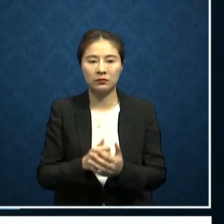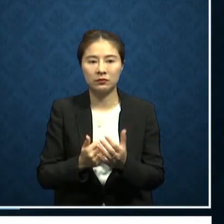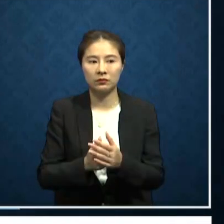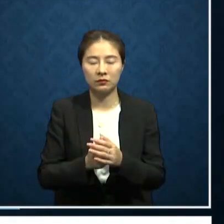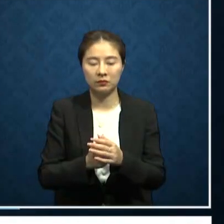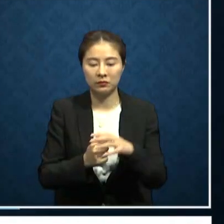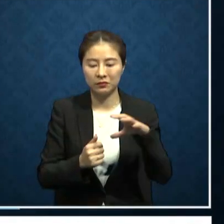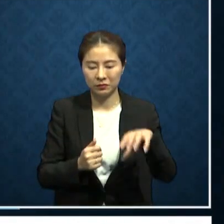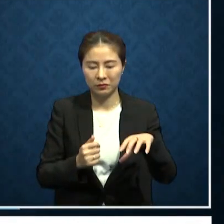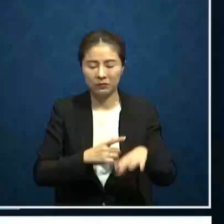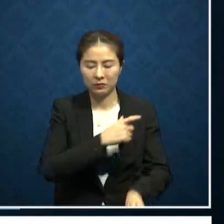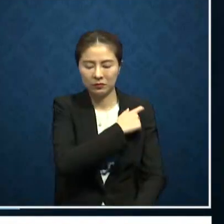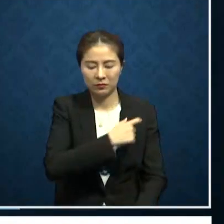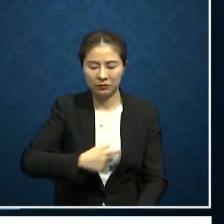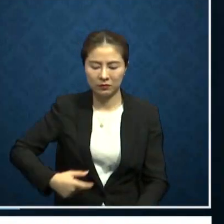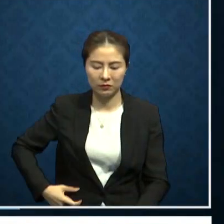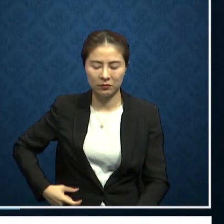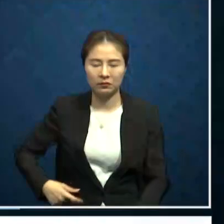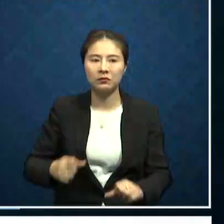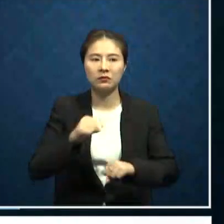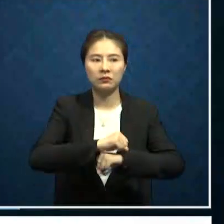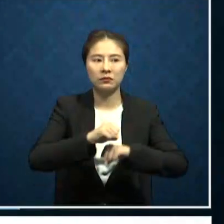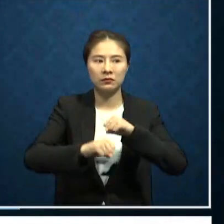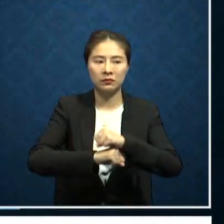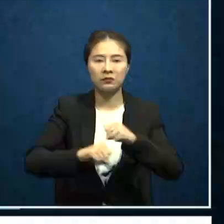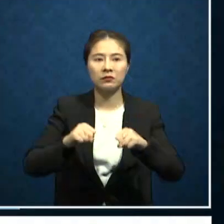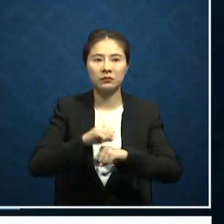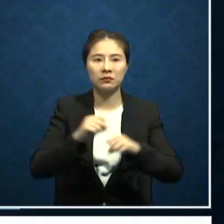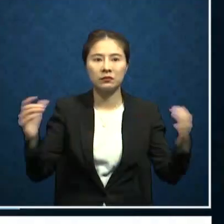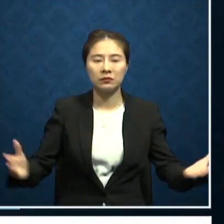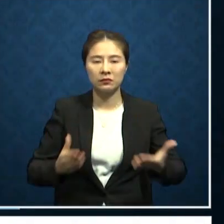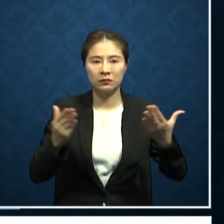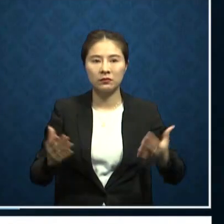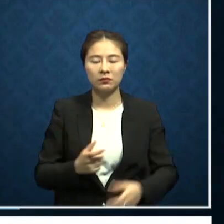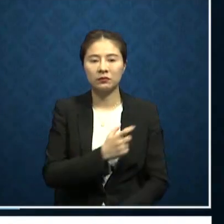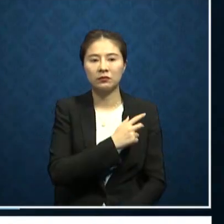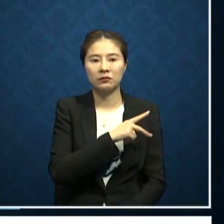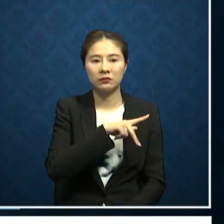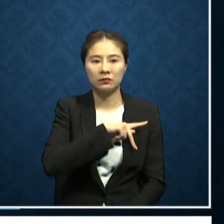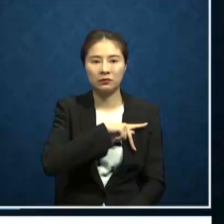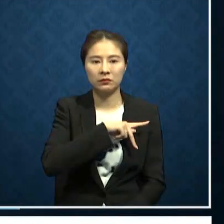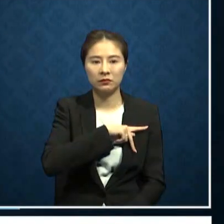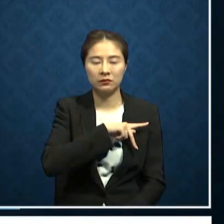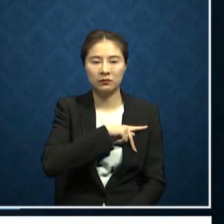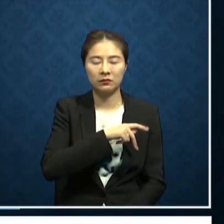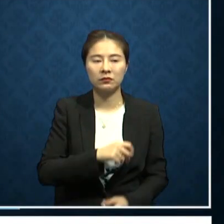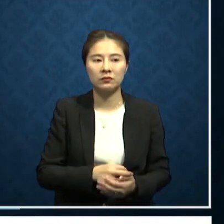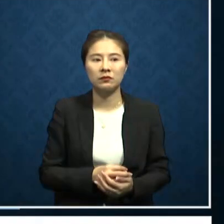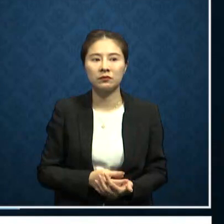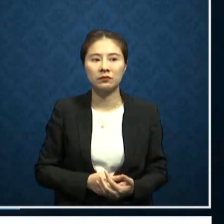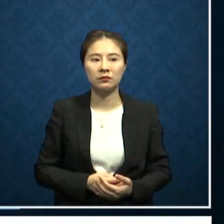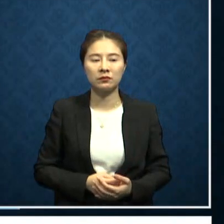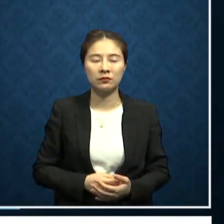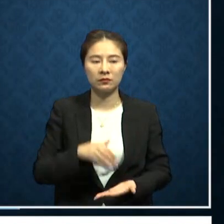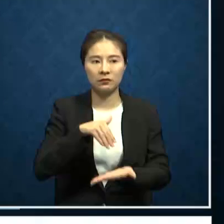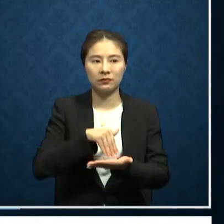มหากษัตริย์ไทยทุกยุคทุกสมัยนะคะทรงสร้างและอุปถัมภ์ศาสนาให้กับประเทศไทยนะคะจึงเป็นเรียกได้ว่าเป็นเสมือนศูนย